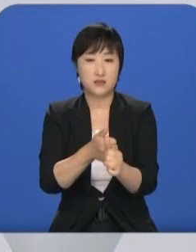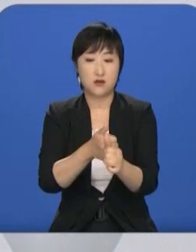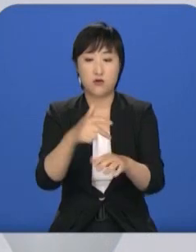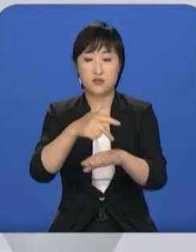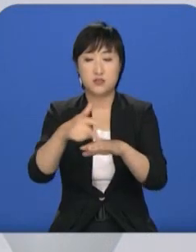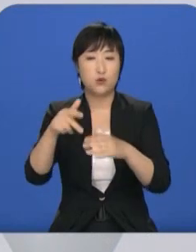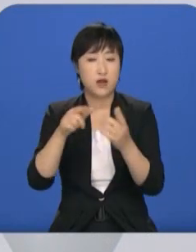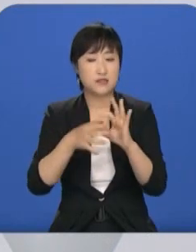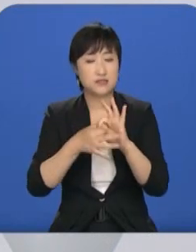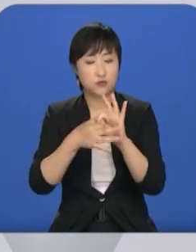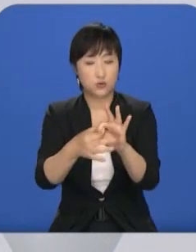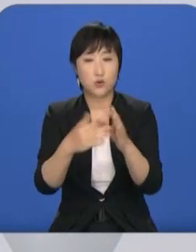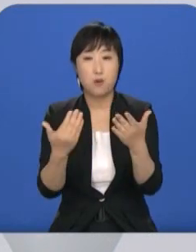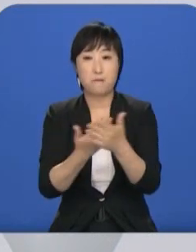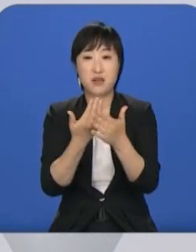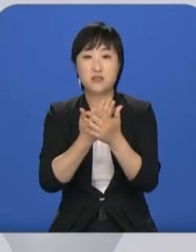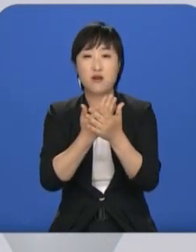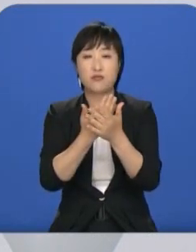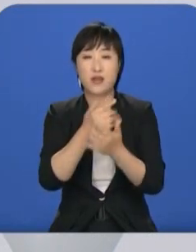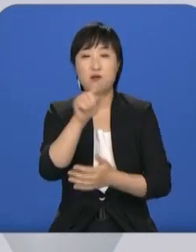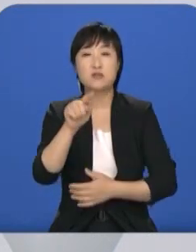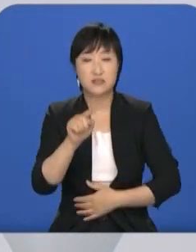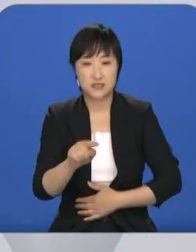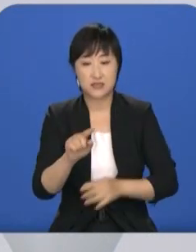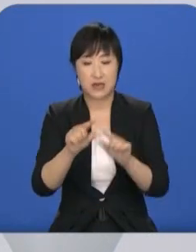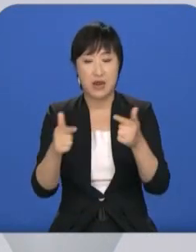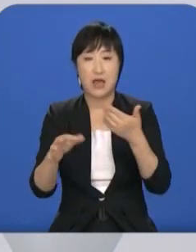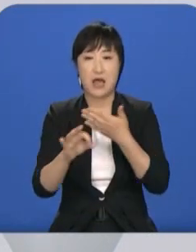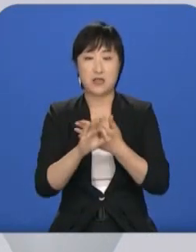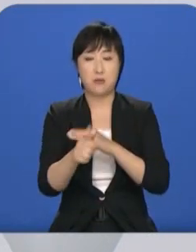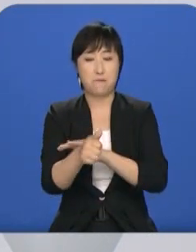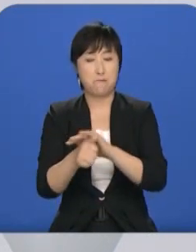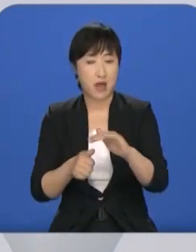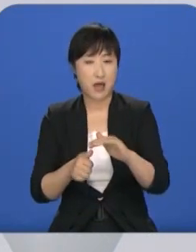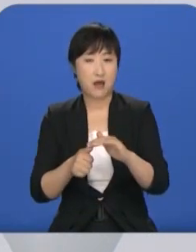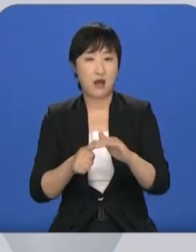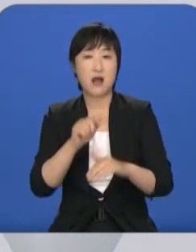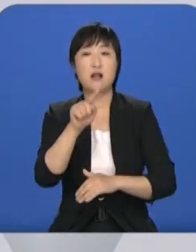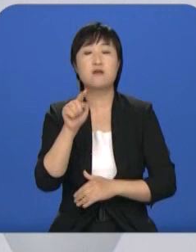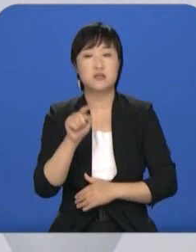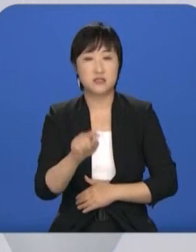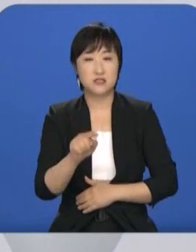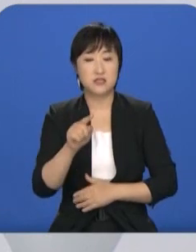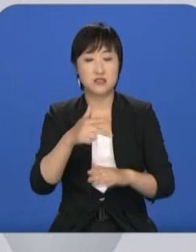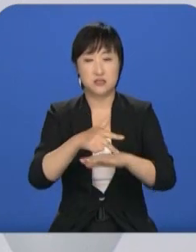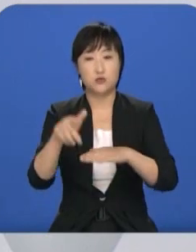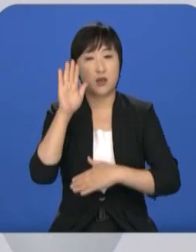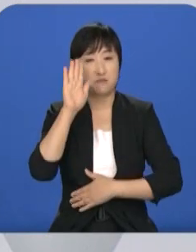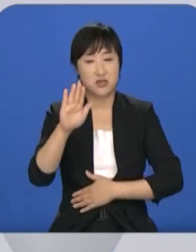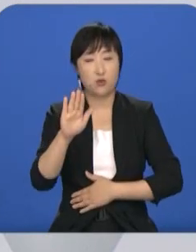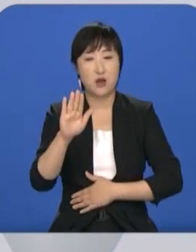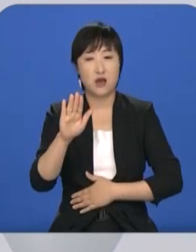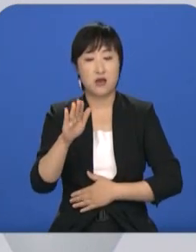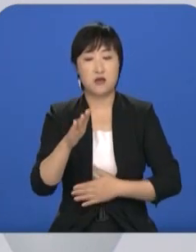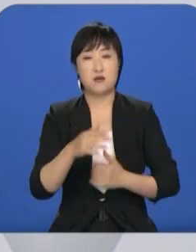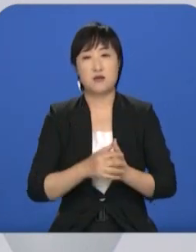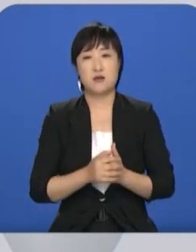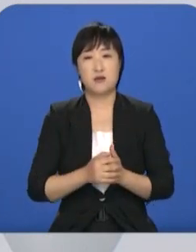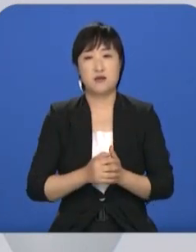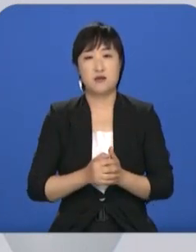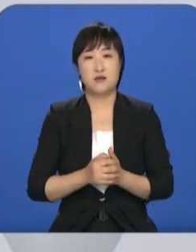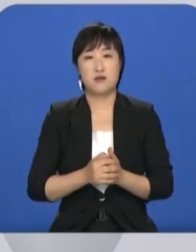진도가 지속적으로 발전할 것인지 아니면 퇴보할 것인지 진도의 미래가 달려